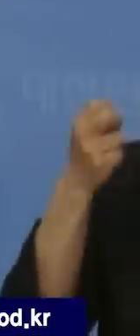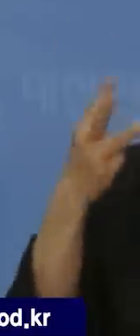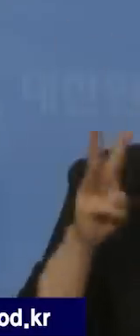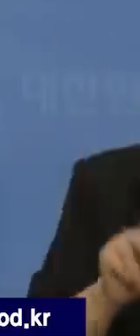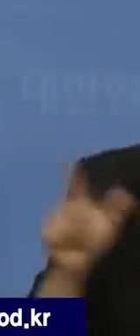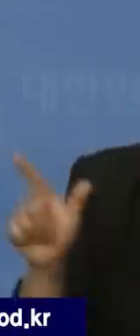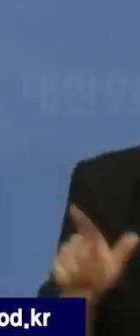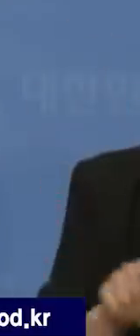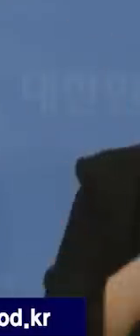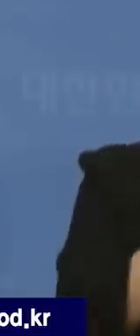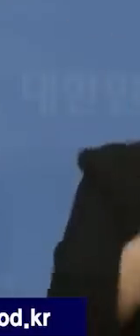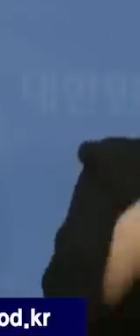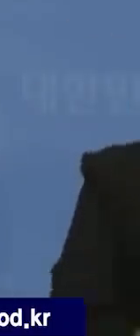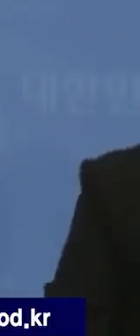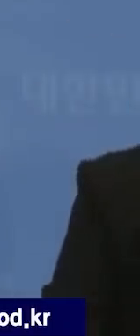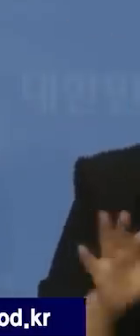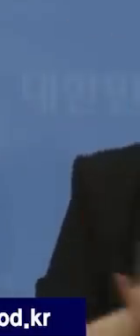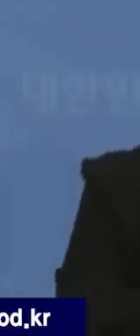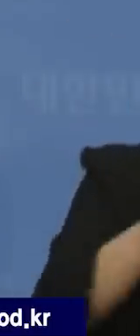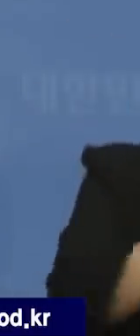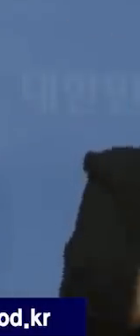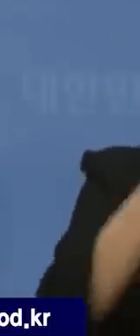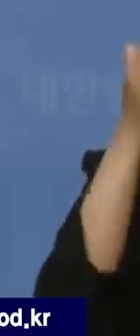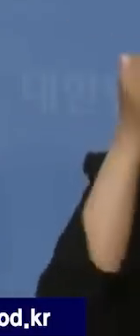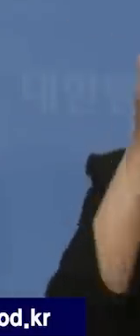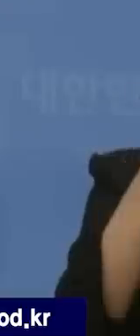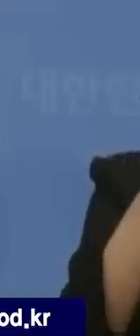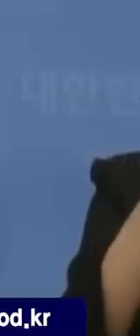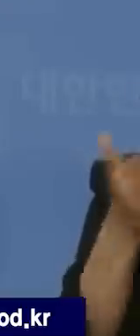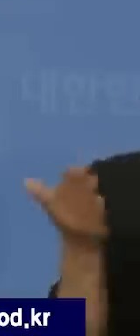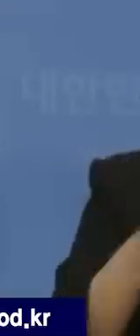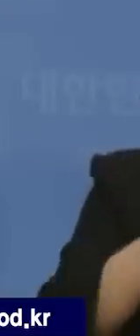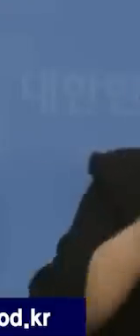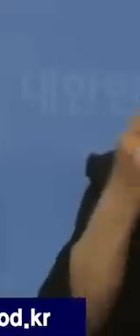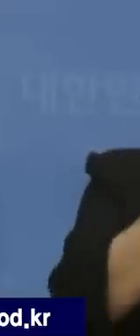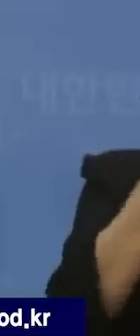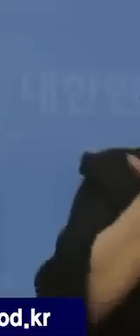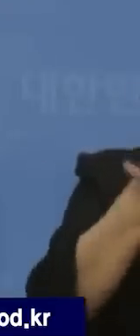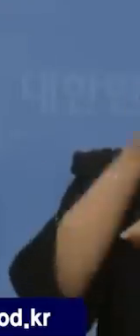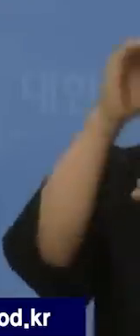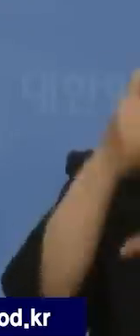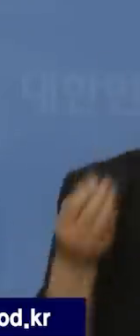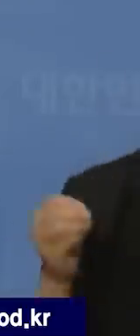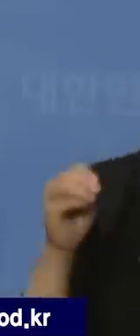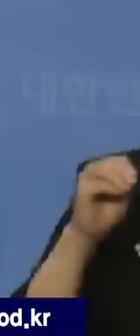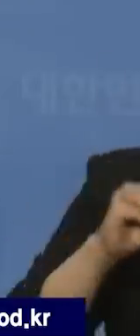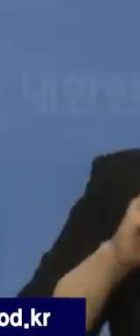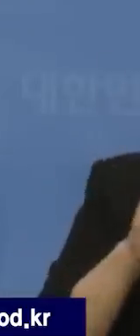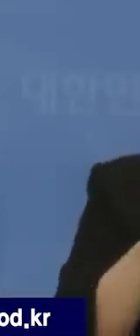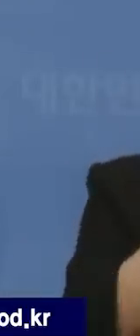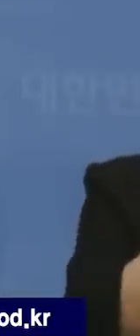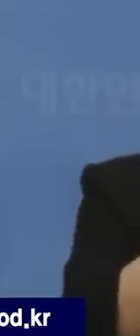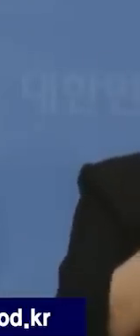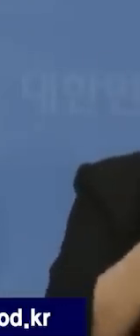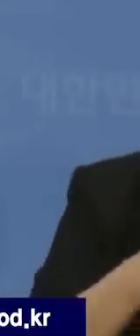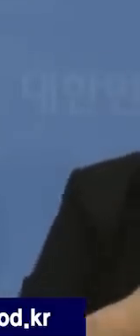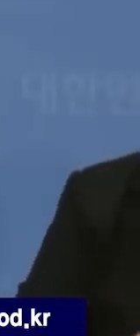2023년 하반기 경제정책 방향에 근로시간 개편 관련 내용을 포함해